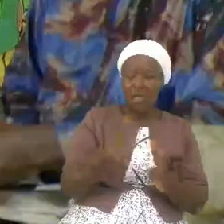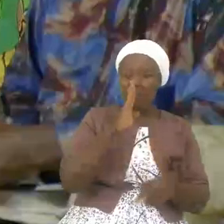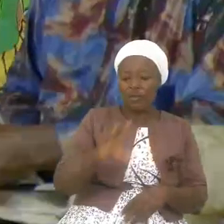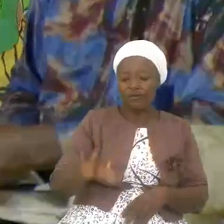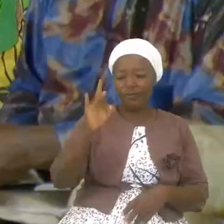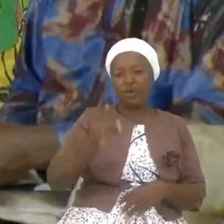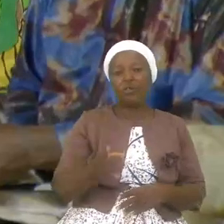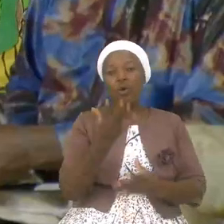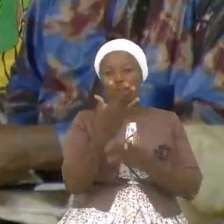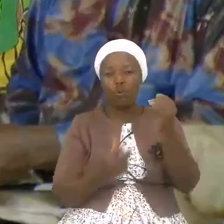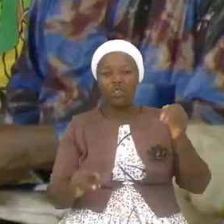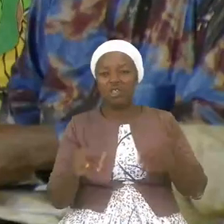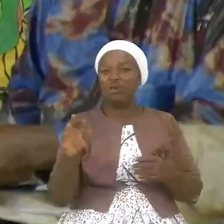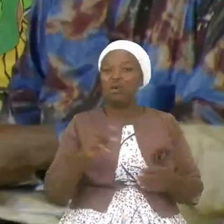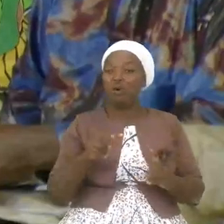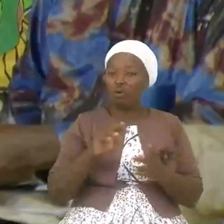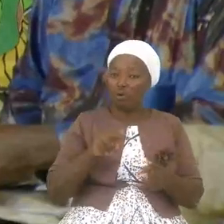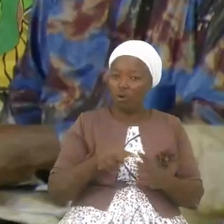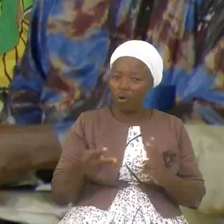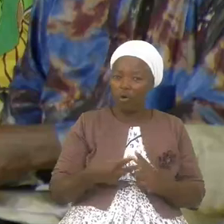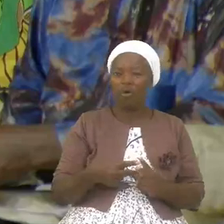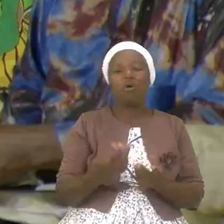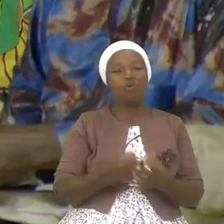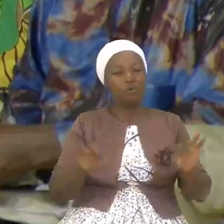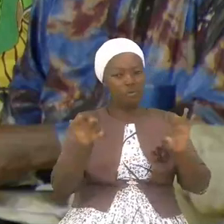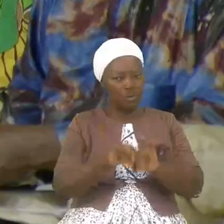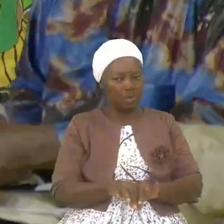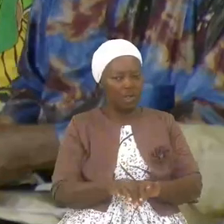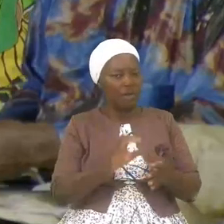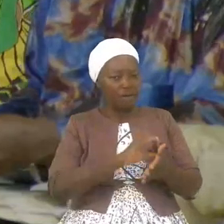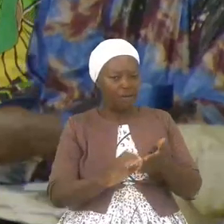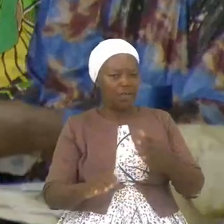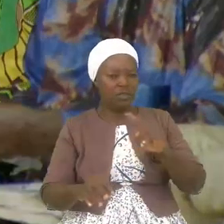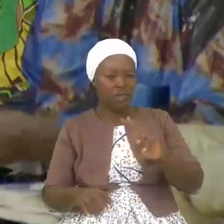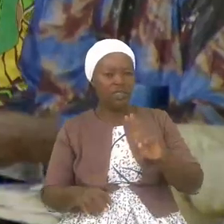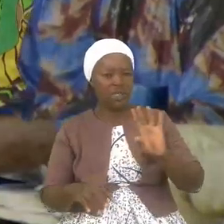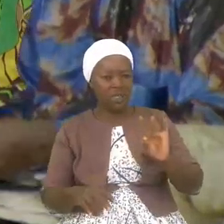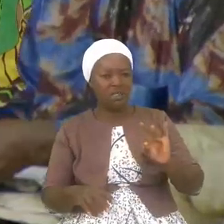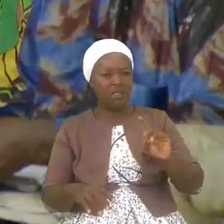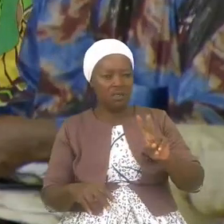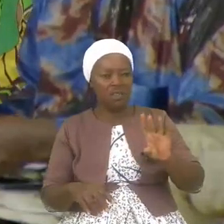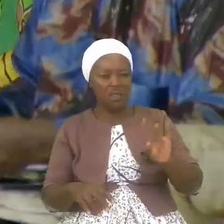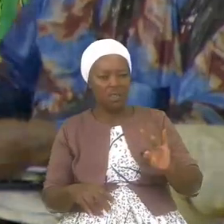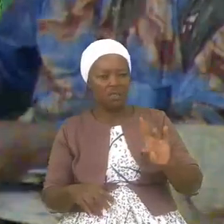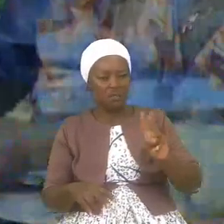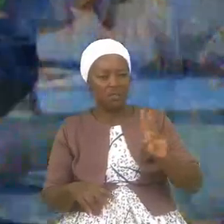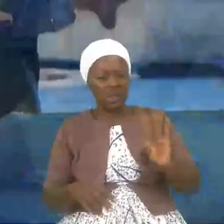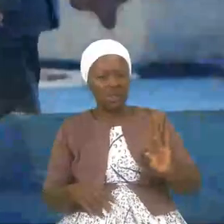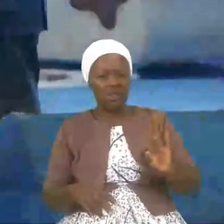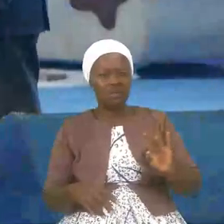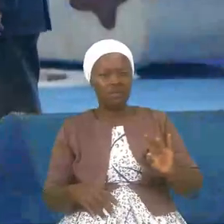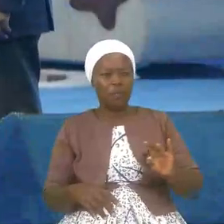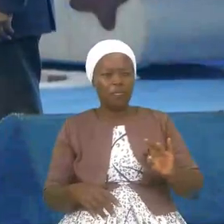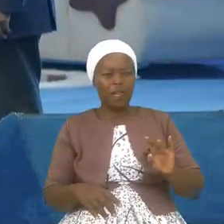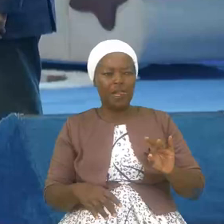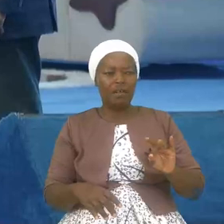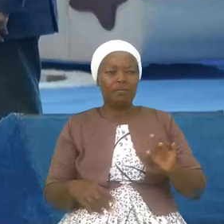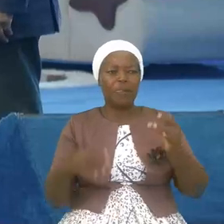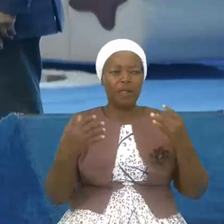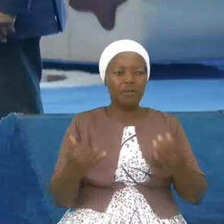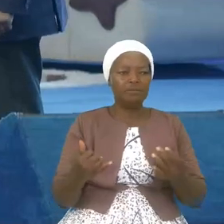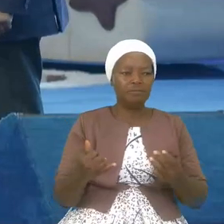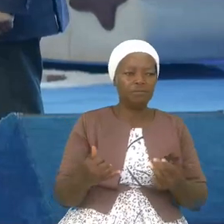trouvé léger ou tu seras trouvé digne. Verset 28 de Daniel chapitre 5. Divisé,